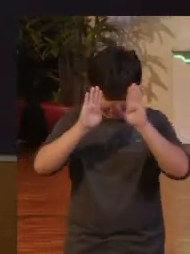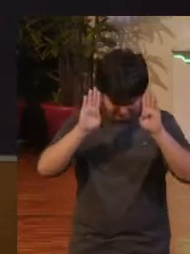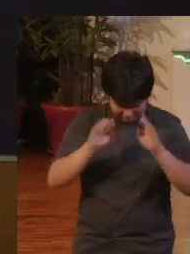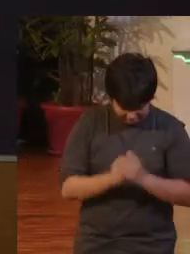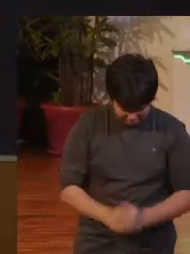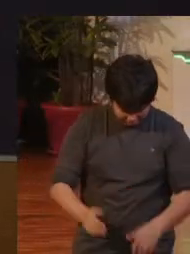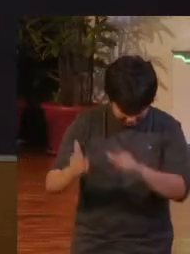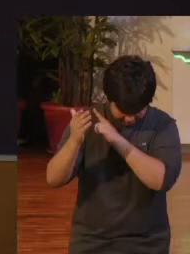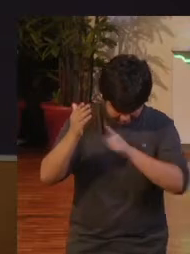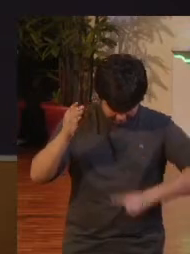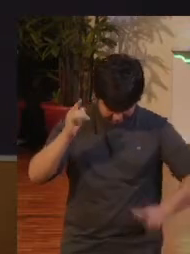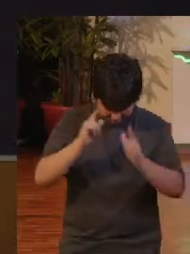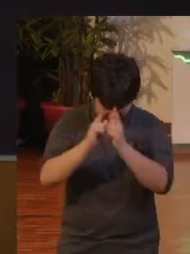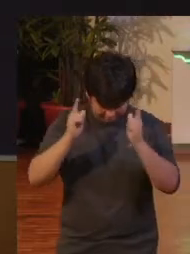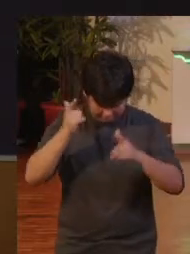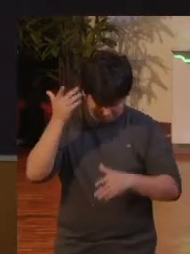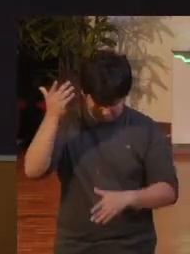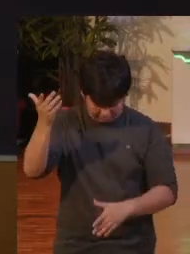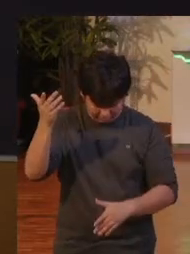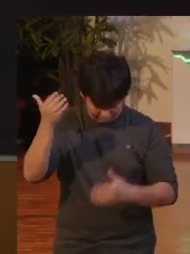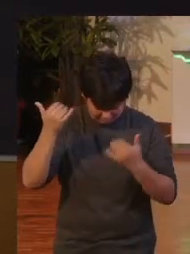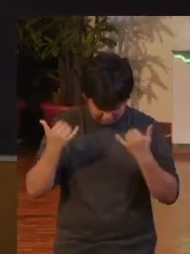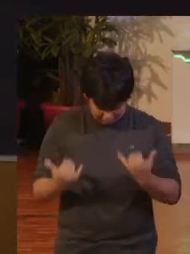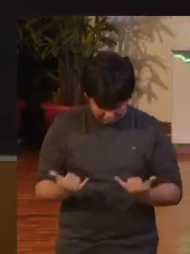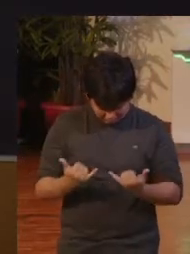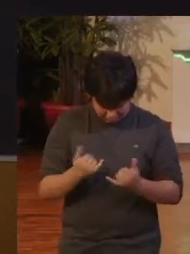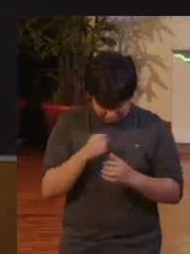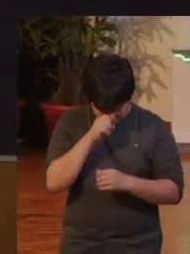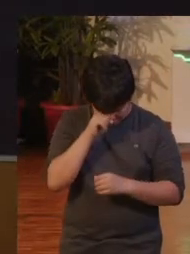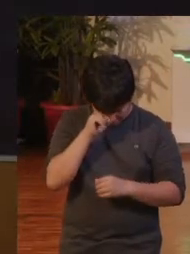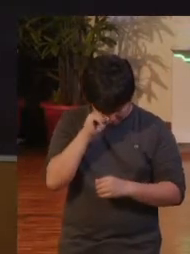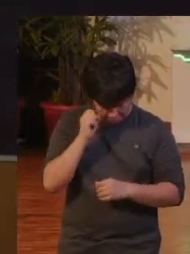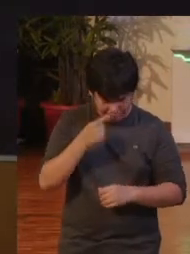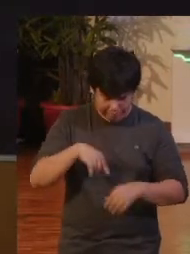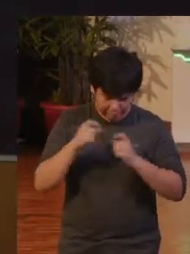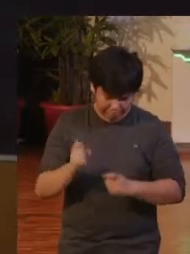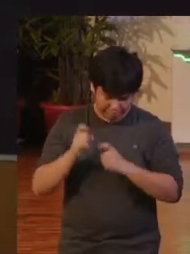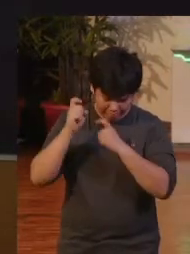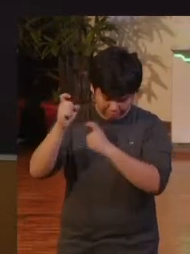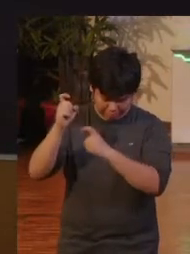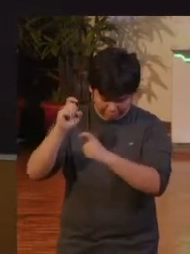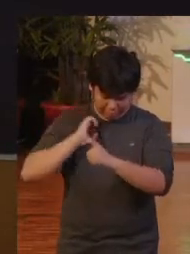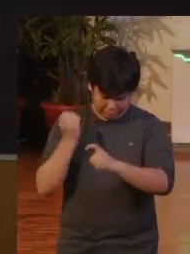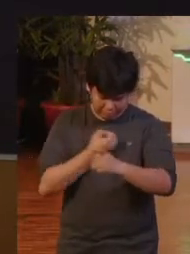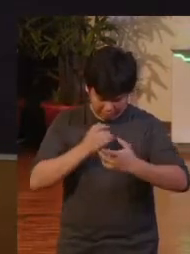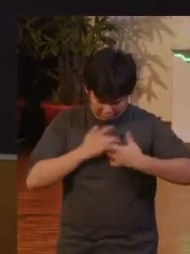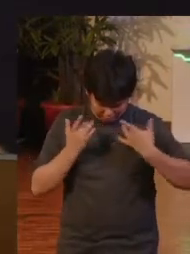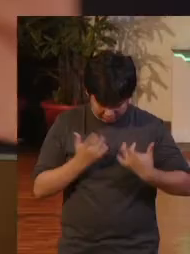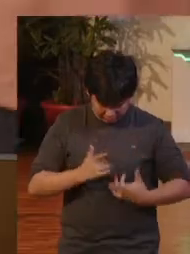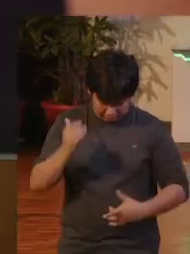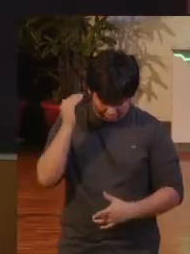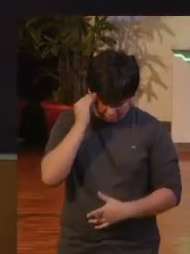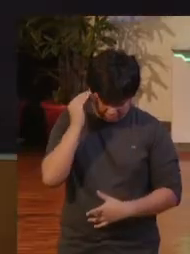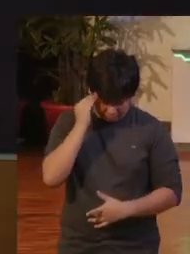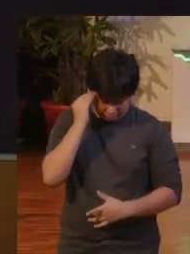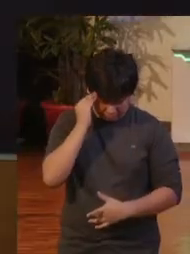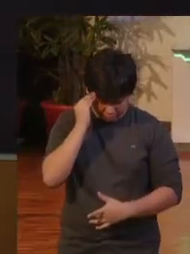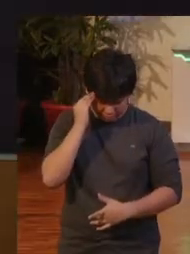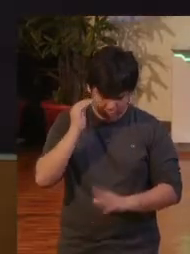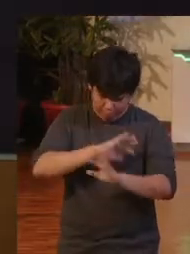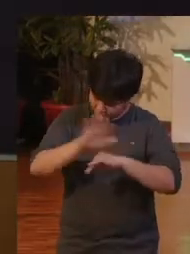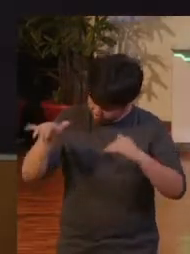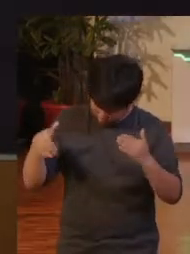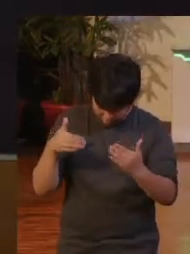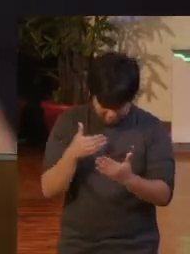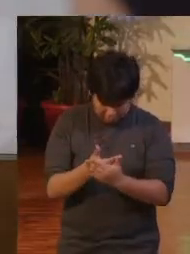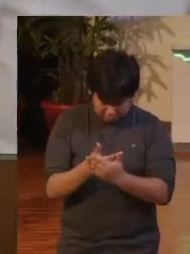na napakadakila niyo nga po. Alay namin sa inyo ang aming puso't isipan, ang lahat po sa